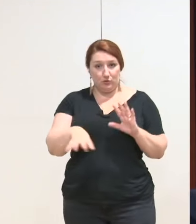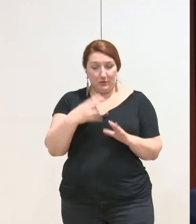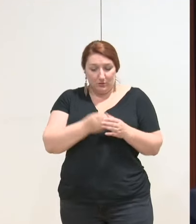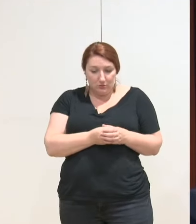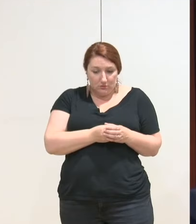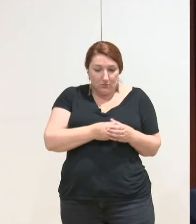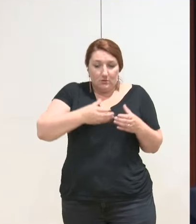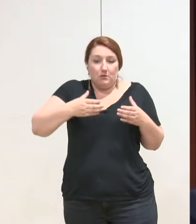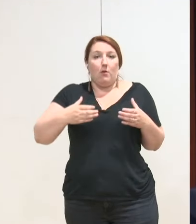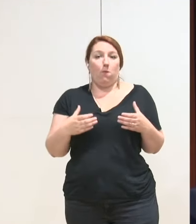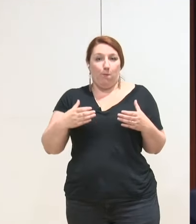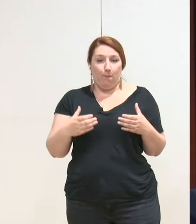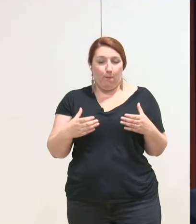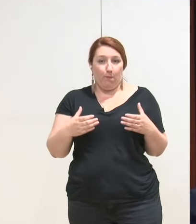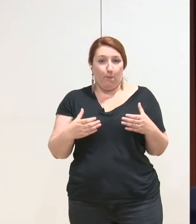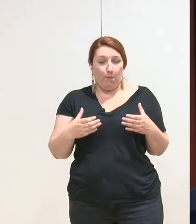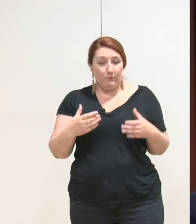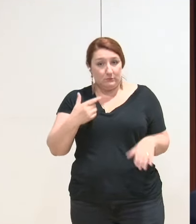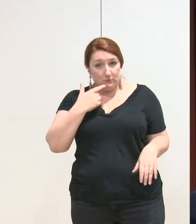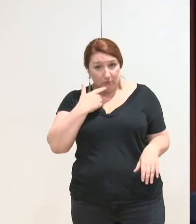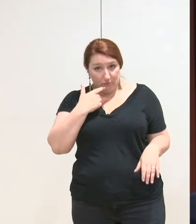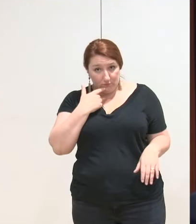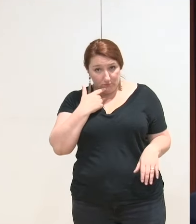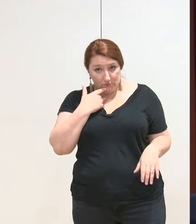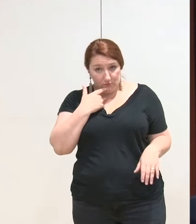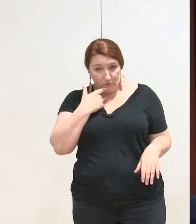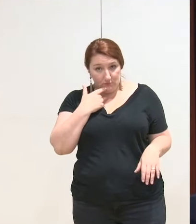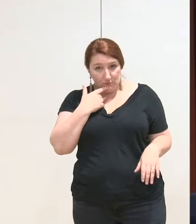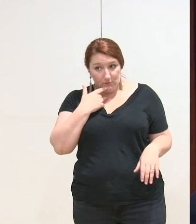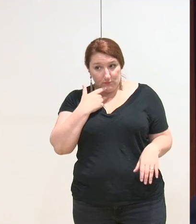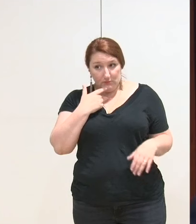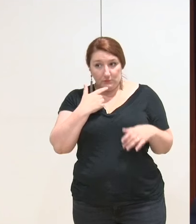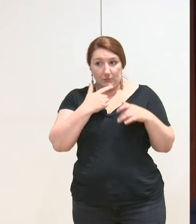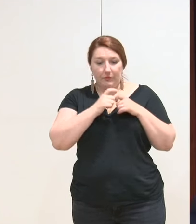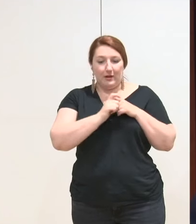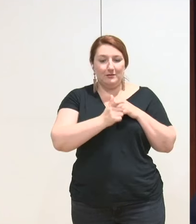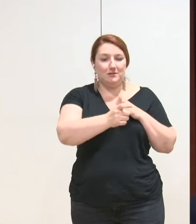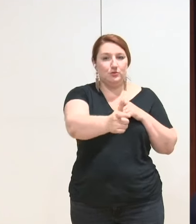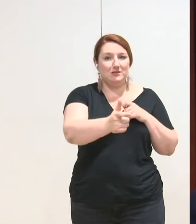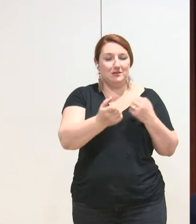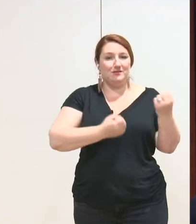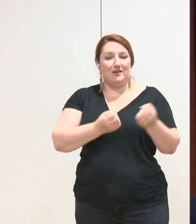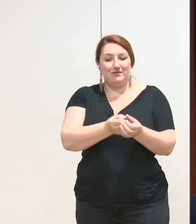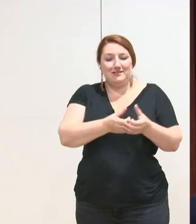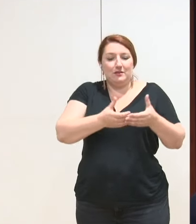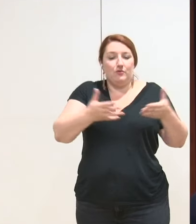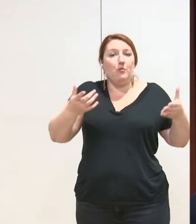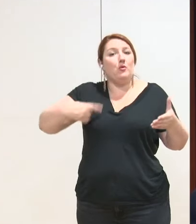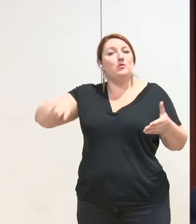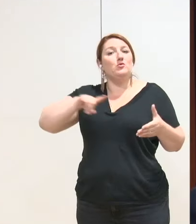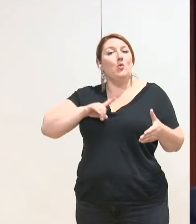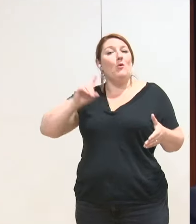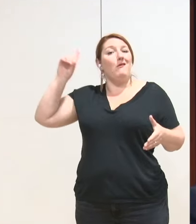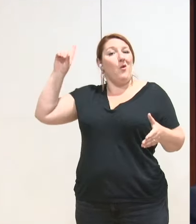2014 cela veut dire en réalité que vous avez arrêté les dispositifs de développement des services que nous avions engagés